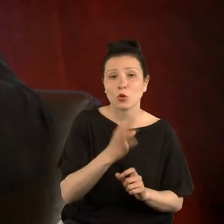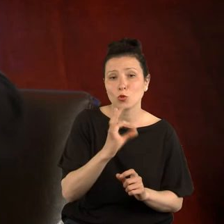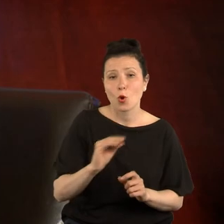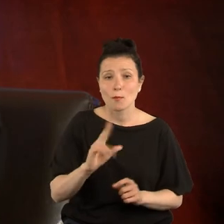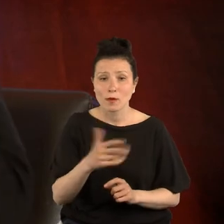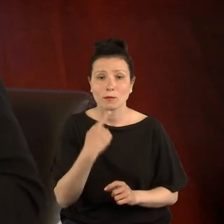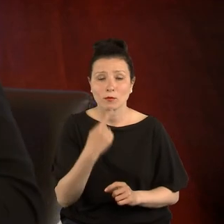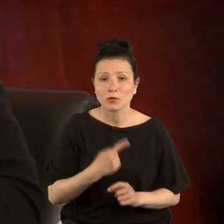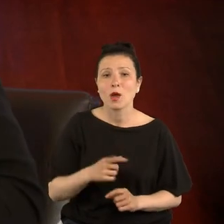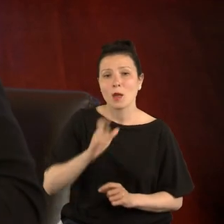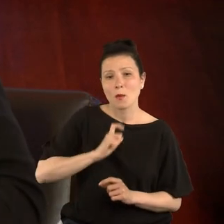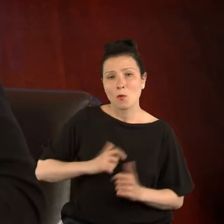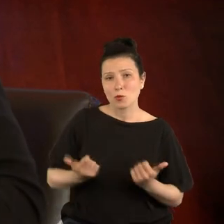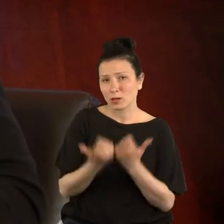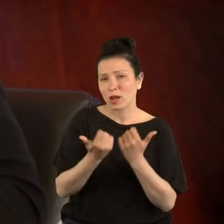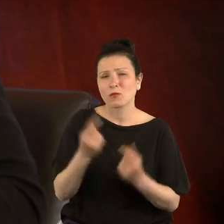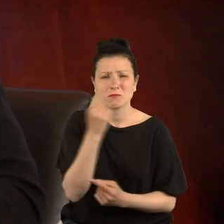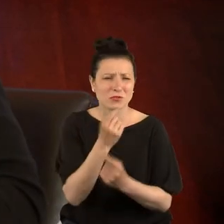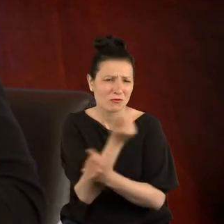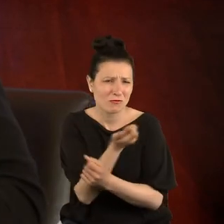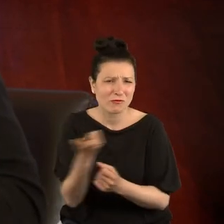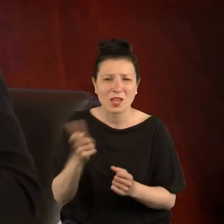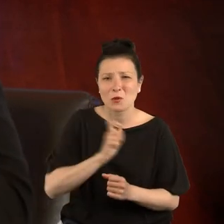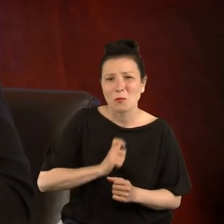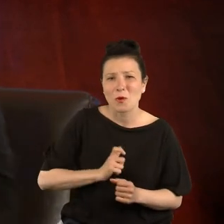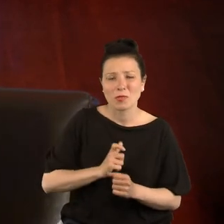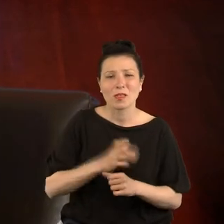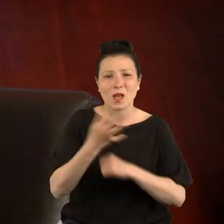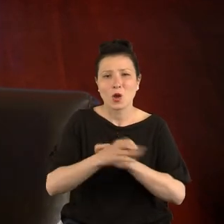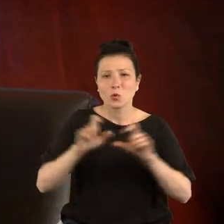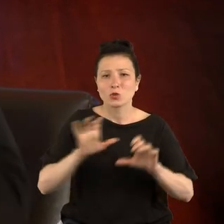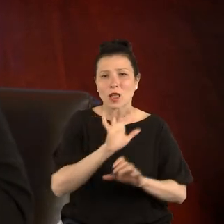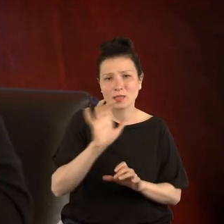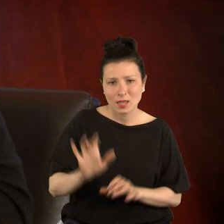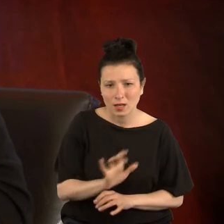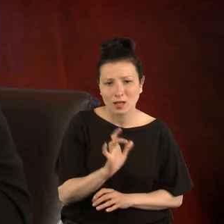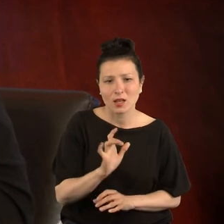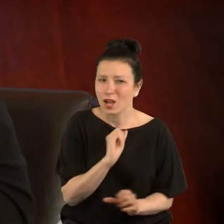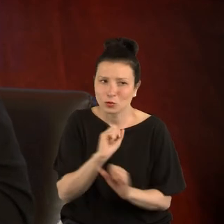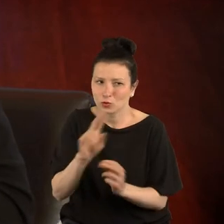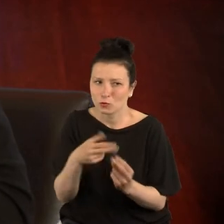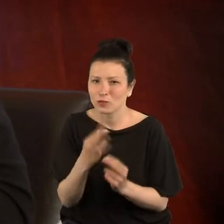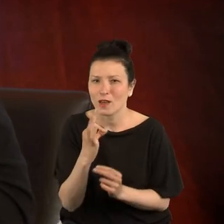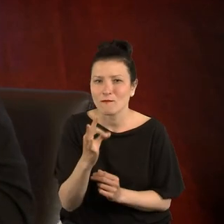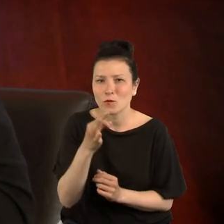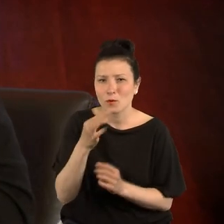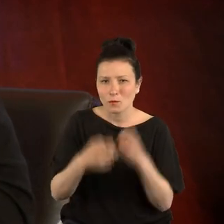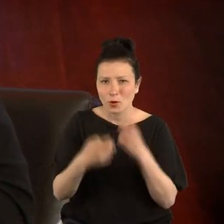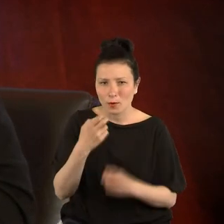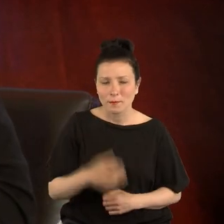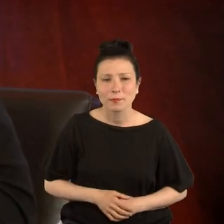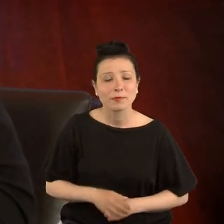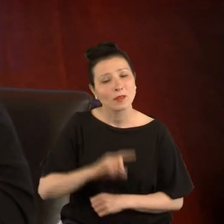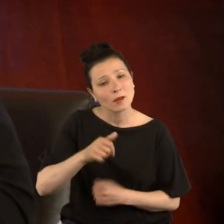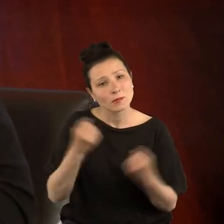w Krakowie i myślę, że w wielu Bonach na uczelniach, ale to jest, nie jest odpowiedź na pana problem. Staramy